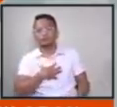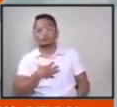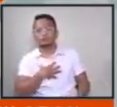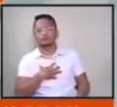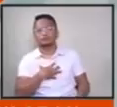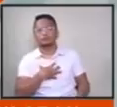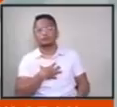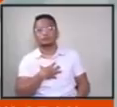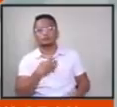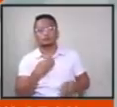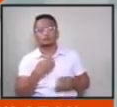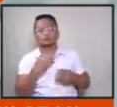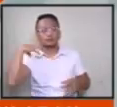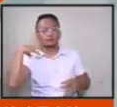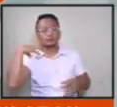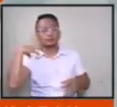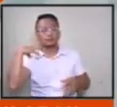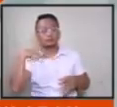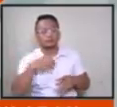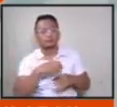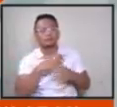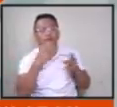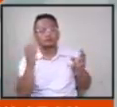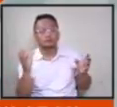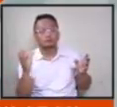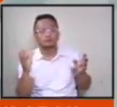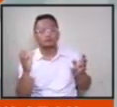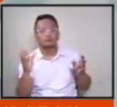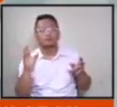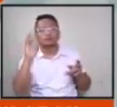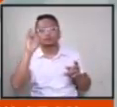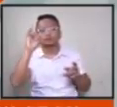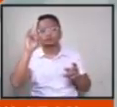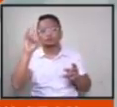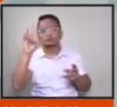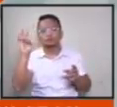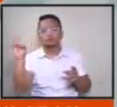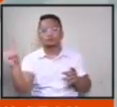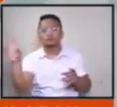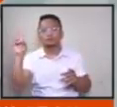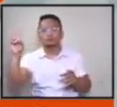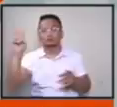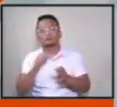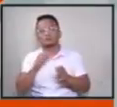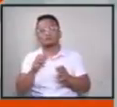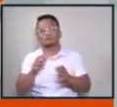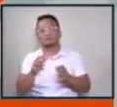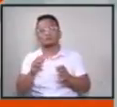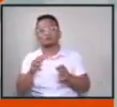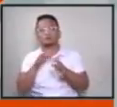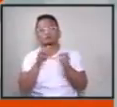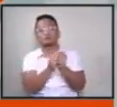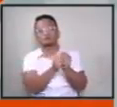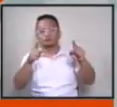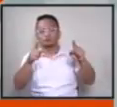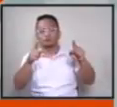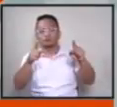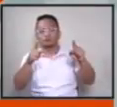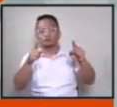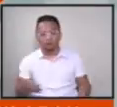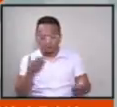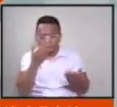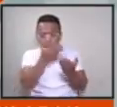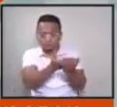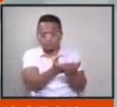ko si Kapitan ng chance, no, to explain within 72 hours. Pagka hindi, diretso kami ombudsman. Sige, Yusek, pupunta po kami. Diyan po